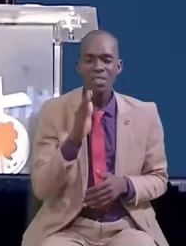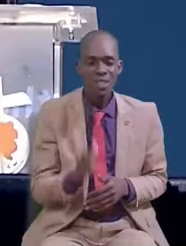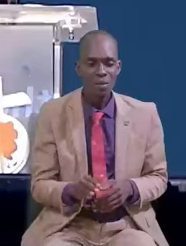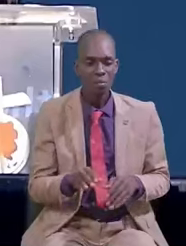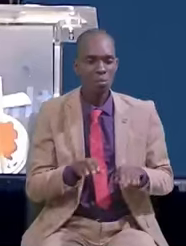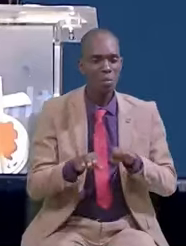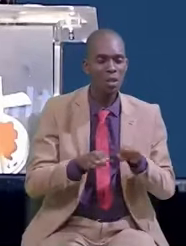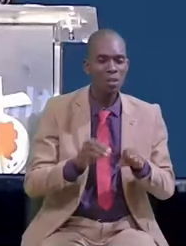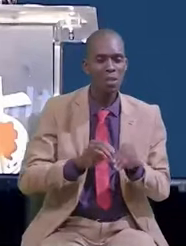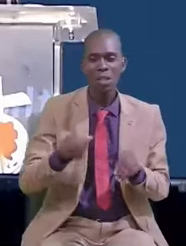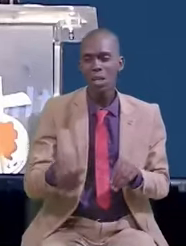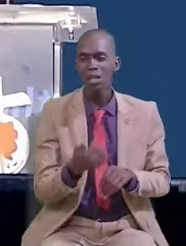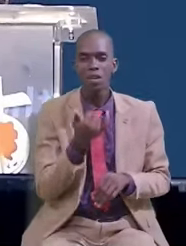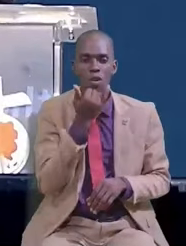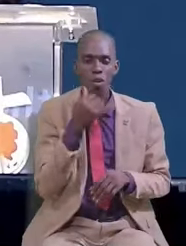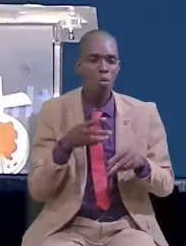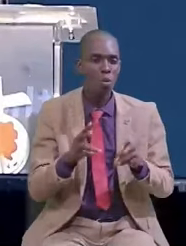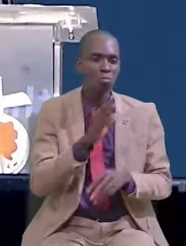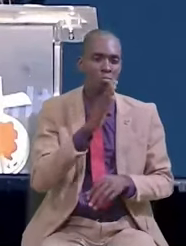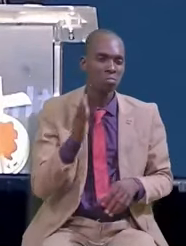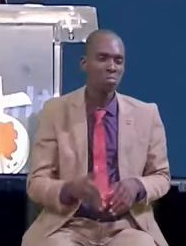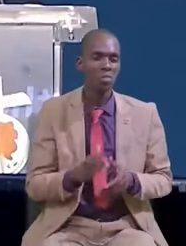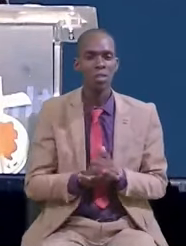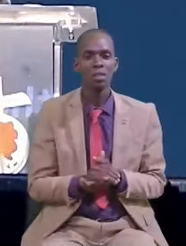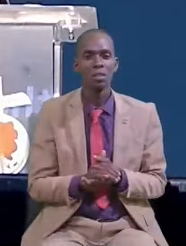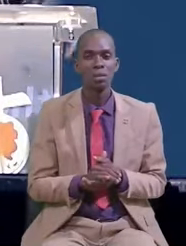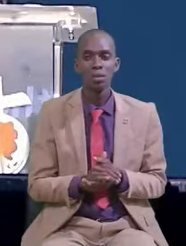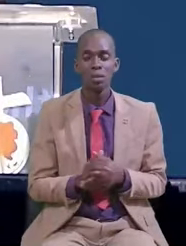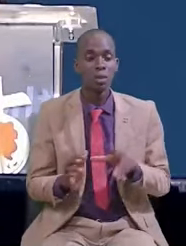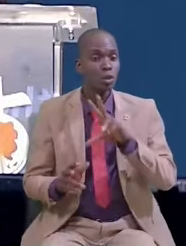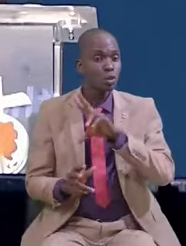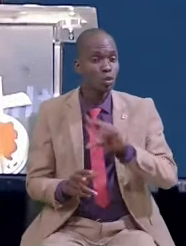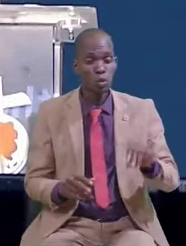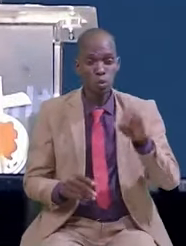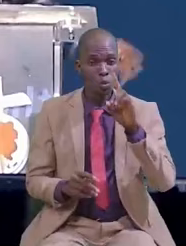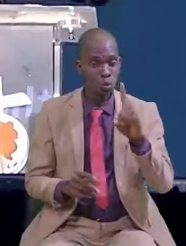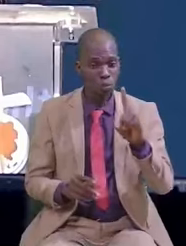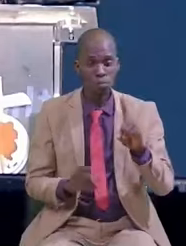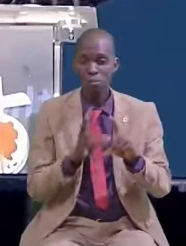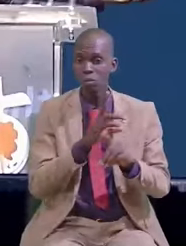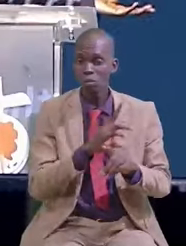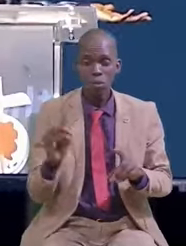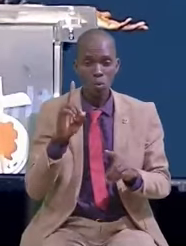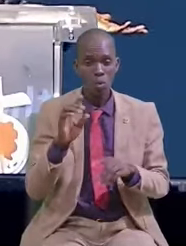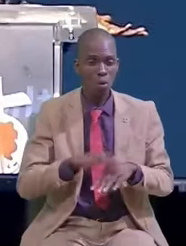Il n'a jamais mal agi. Il n'y a personne sur terre comme